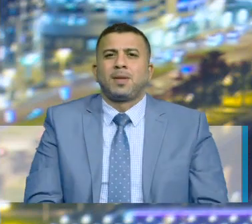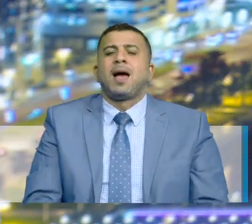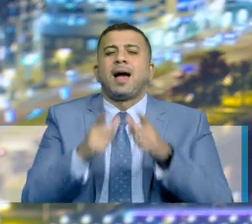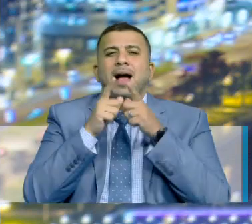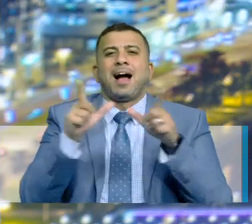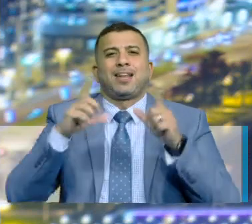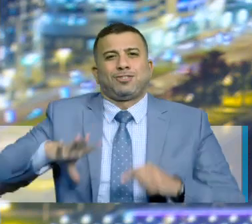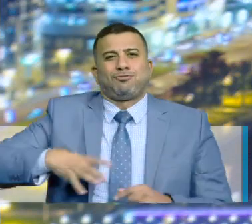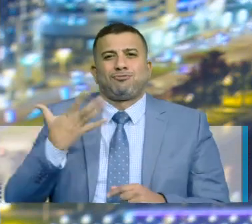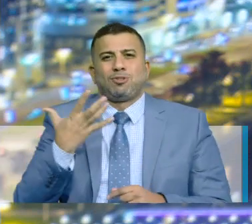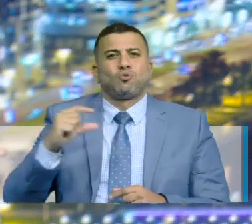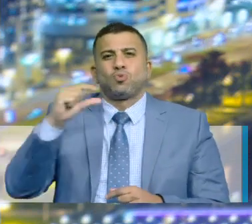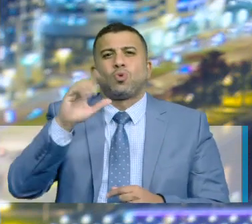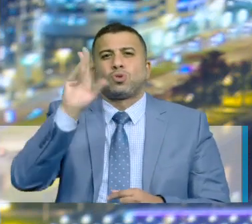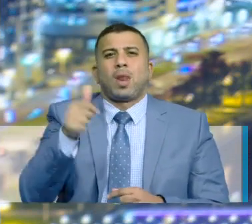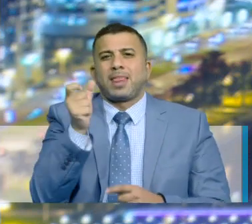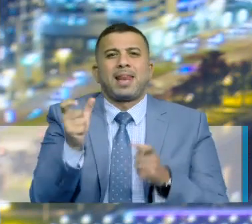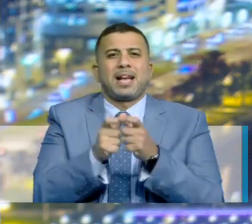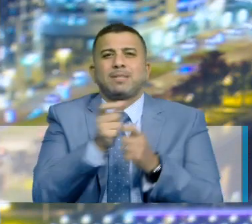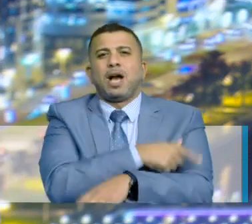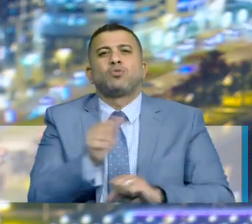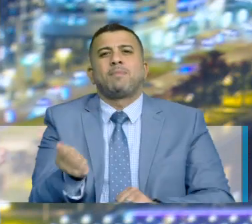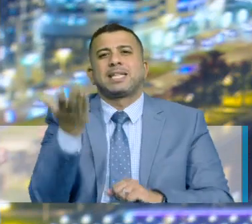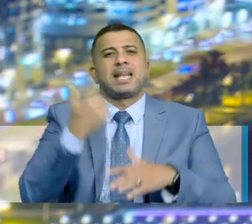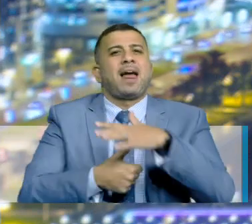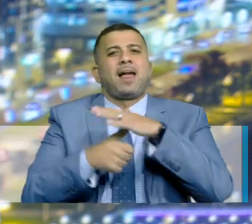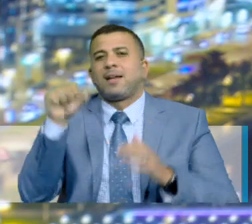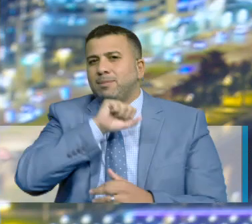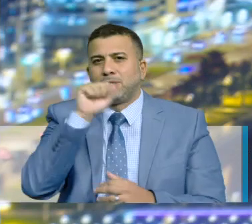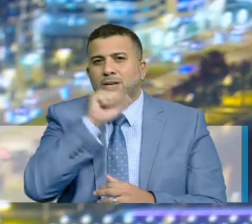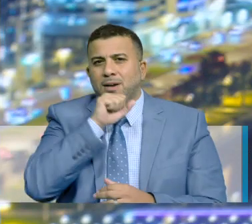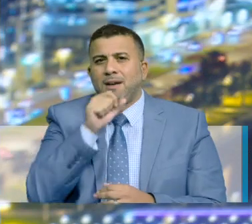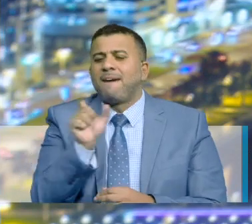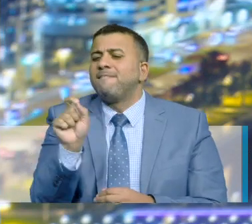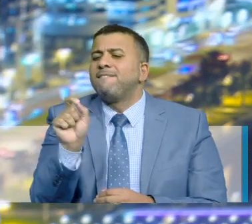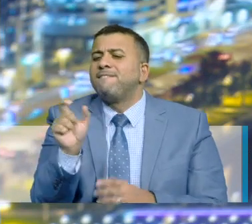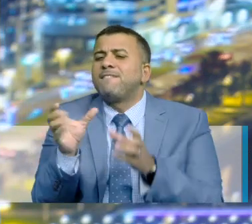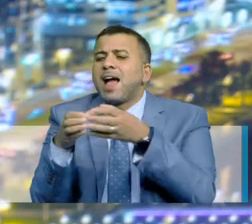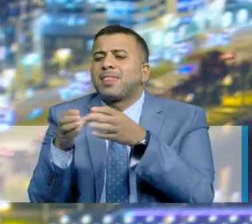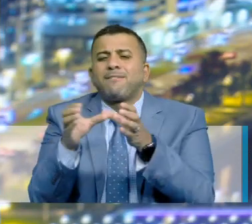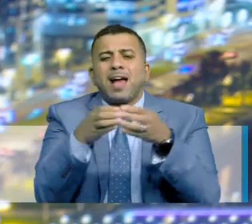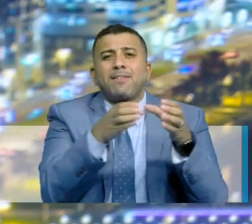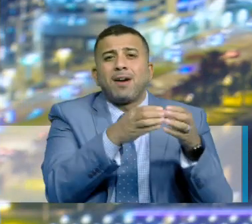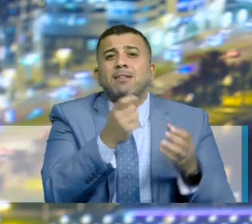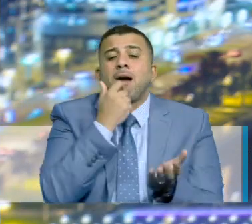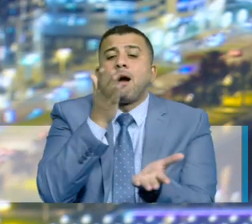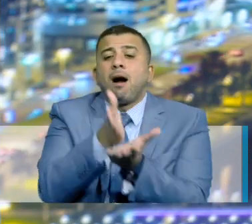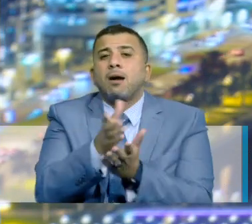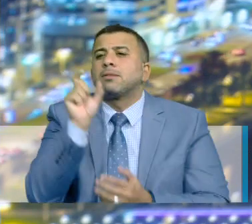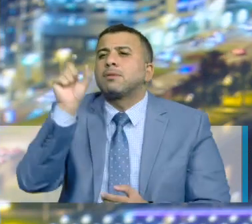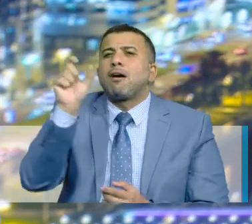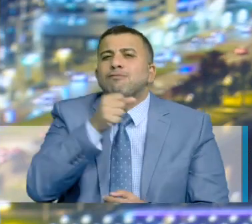اهلا صاحب السمو الشيخه الدكتور سلطان بن محمد القاسم يعضو المجلس الاعلى حاكم الشارقه عن الفئات المستحقه